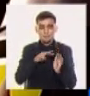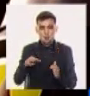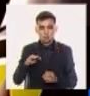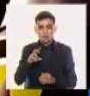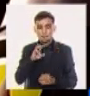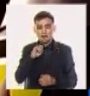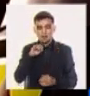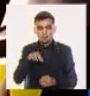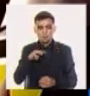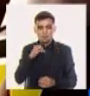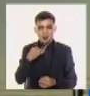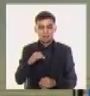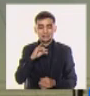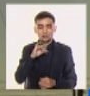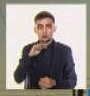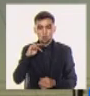мае и июле.